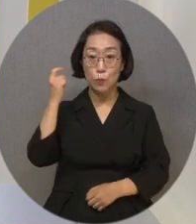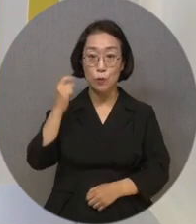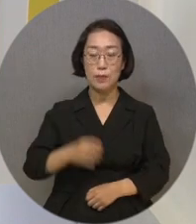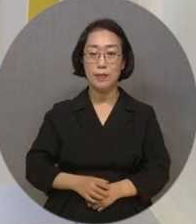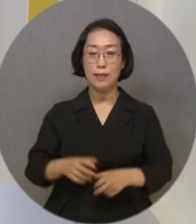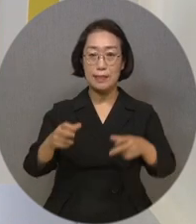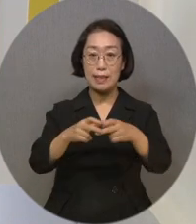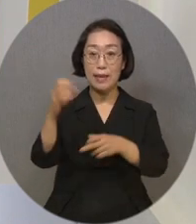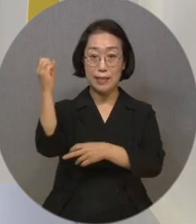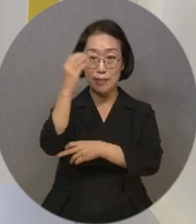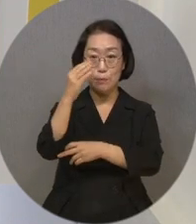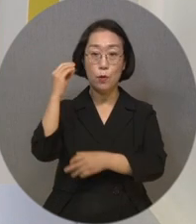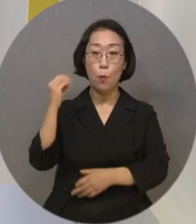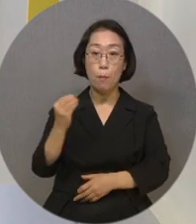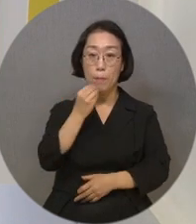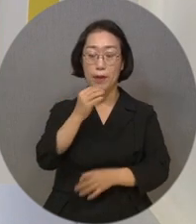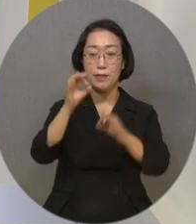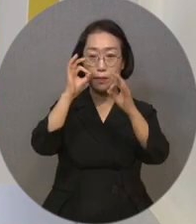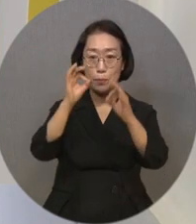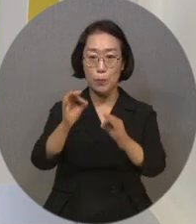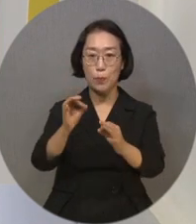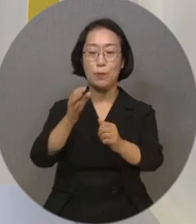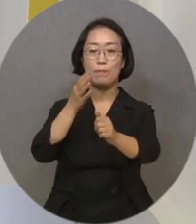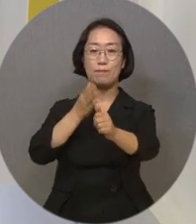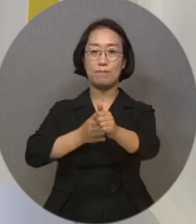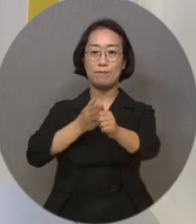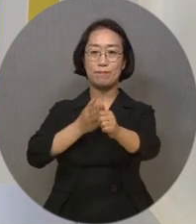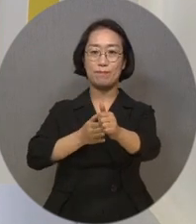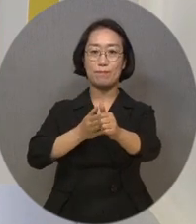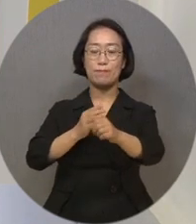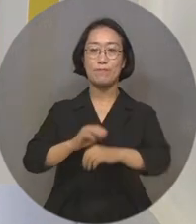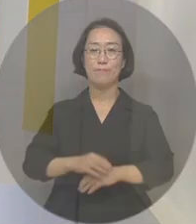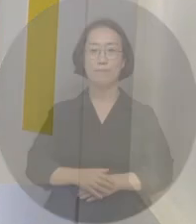뉴스는 장애인 신문과 웰페어뉴스 홈페이지를 통해 확인할 수 있습니다